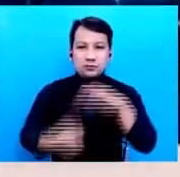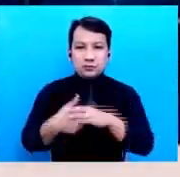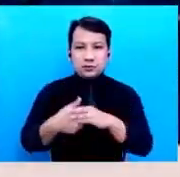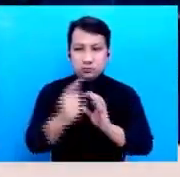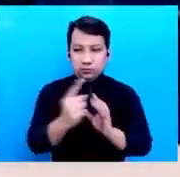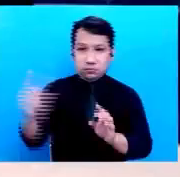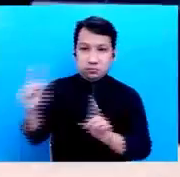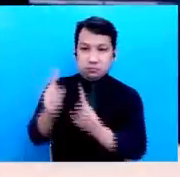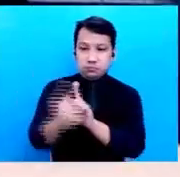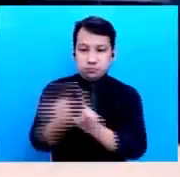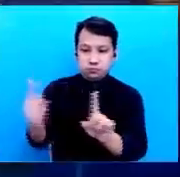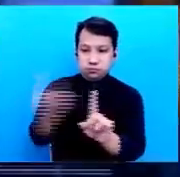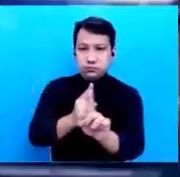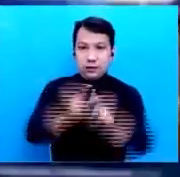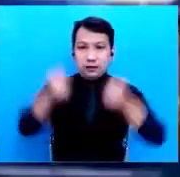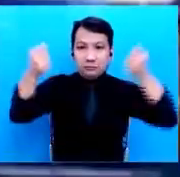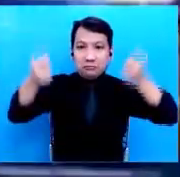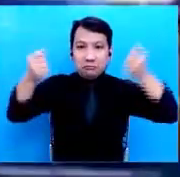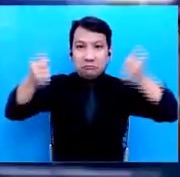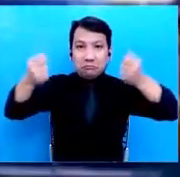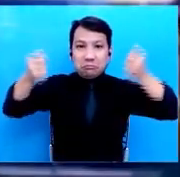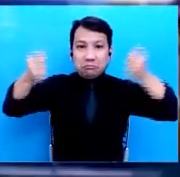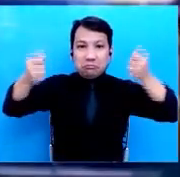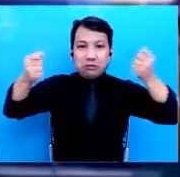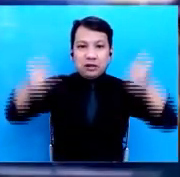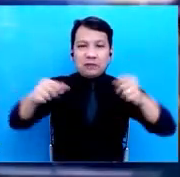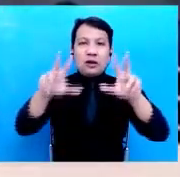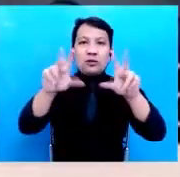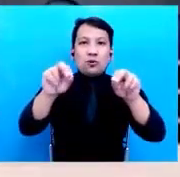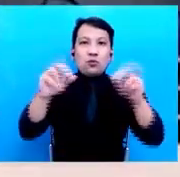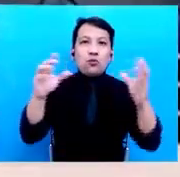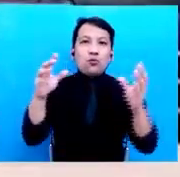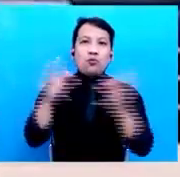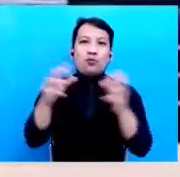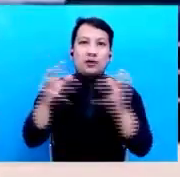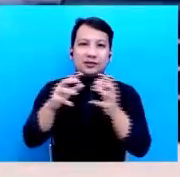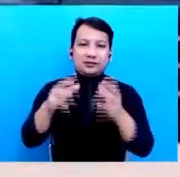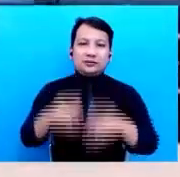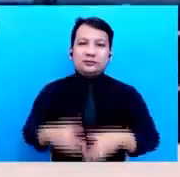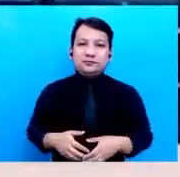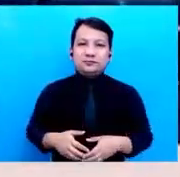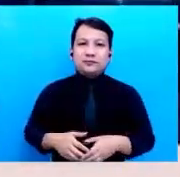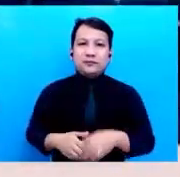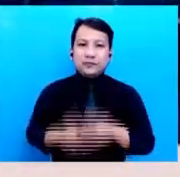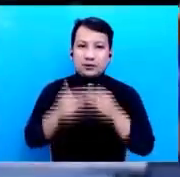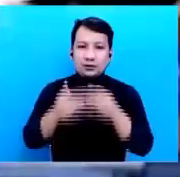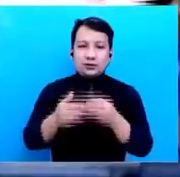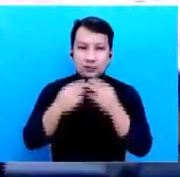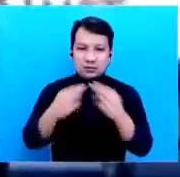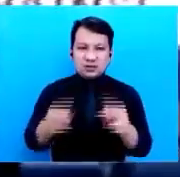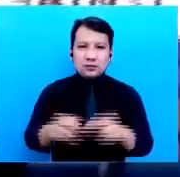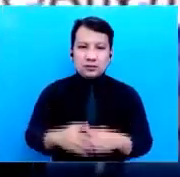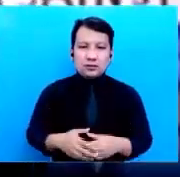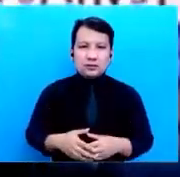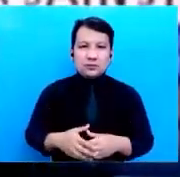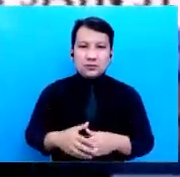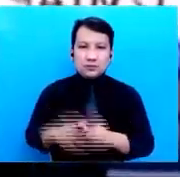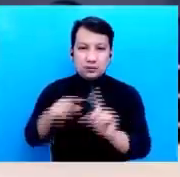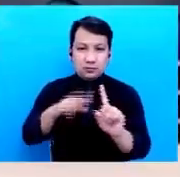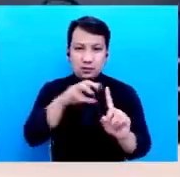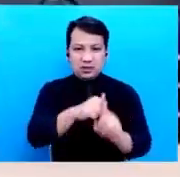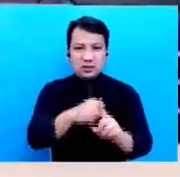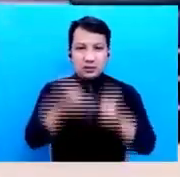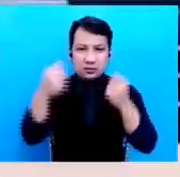anchor, bit-bit ang placard kung saan nakasulat ang salitang no war. Nagpatuloy naman sa pagbabalita ang anchor. Arestado ang